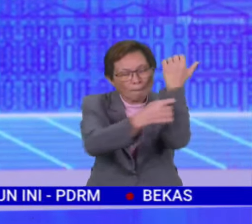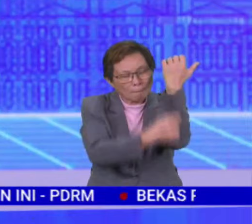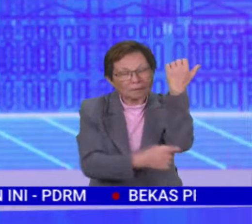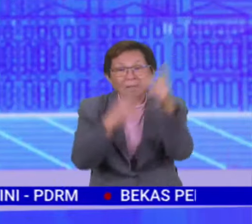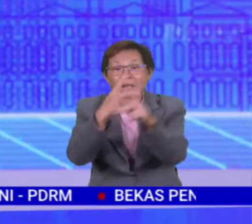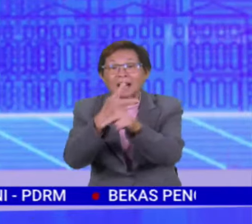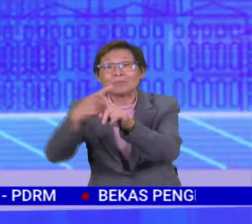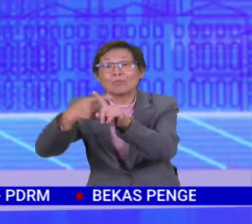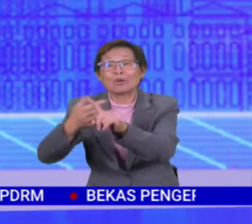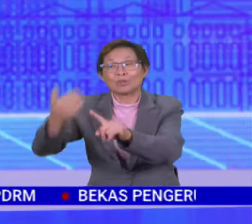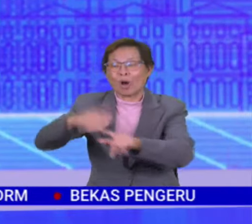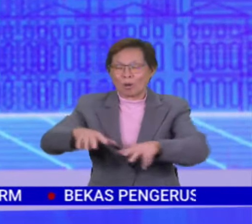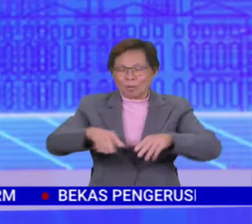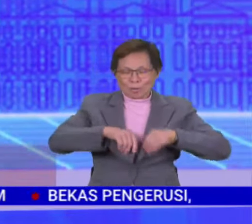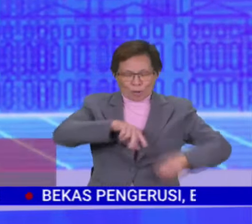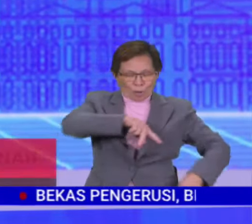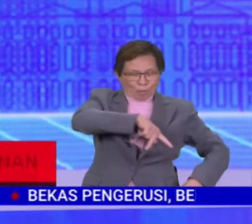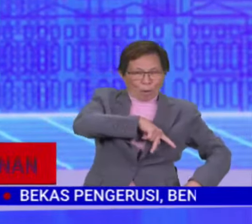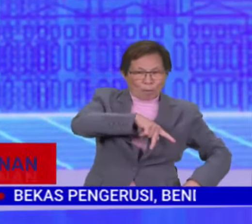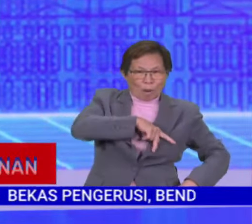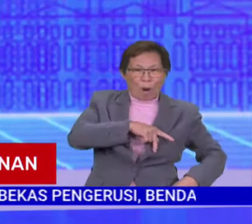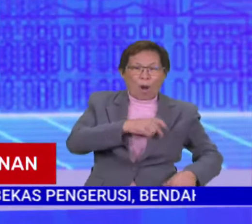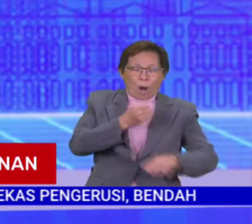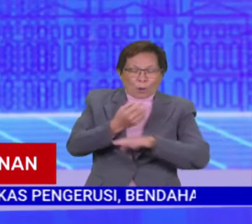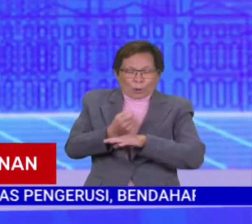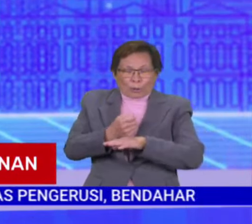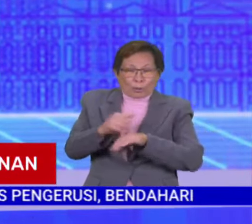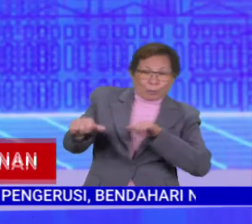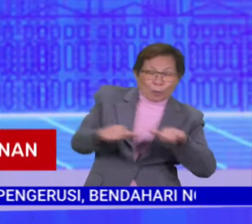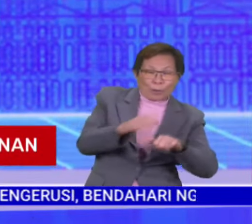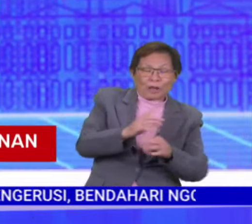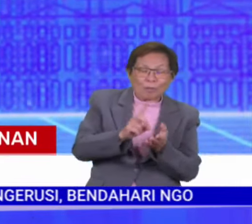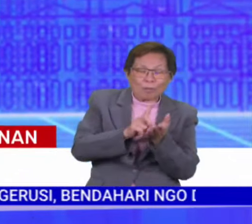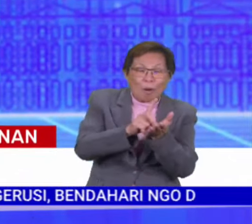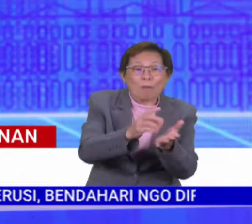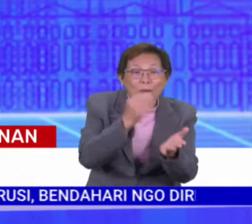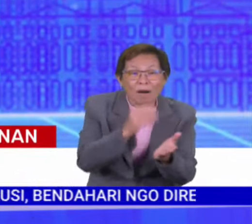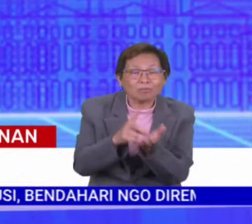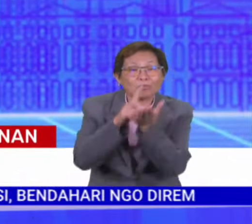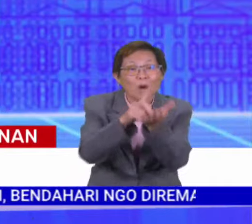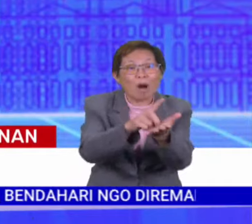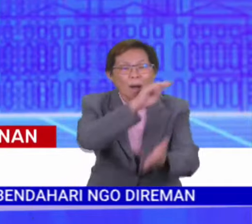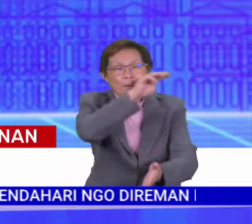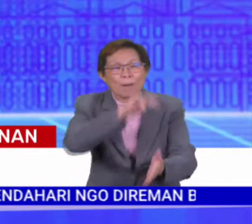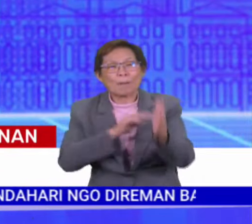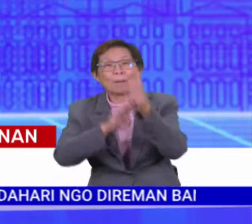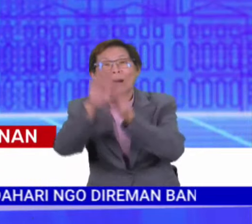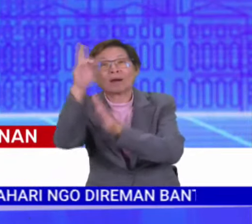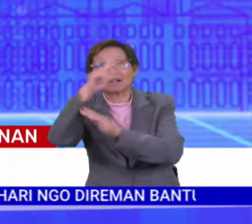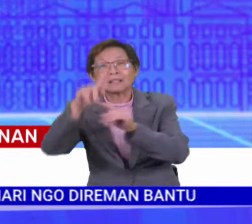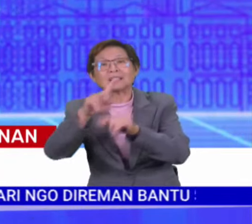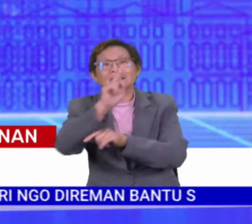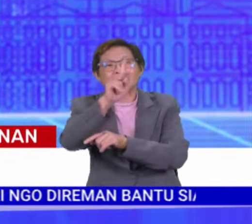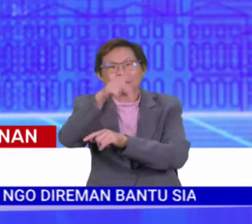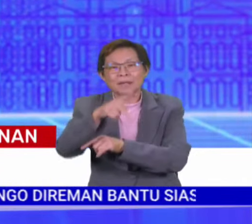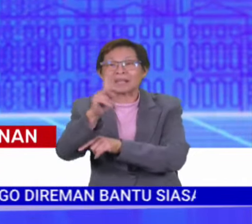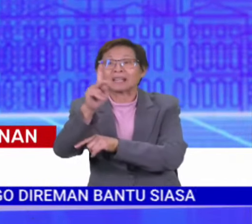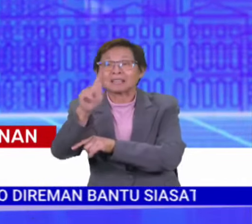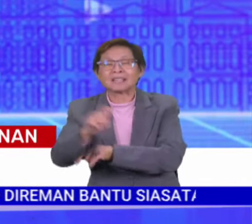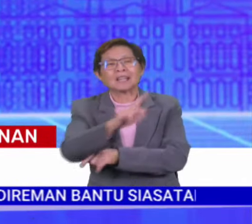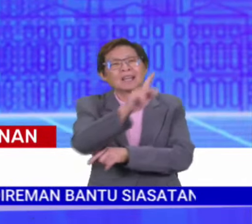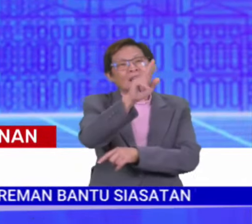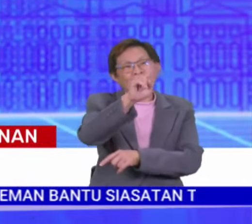lalu menerima pingat Golden Performance serta sumbangan makanan. Sumbangan disampaikan oleh Menteri Pembangunan Kerajaan Tempatan, Nga